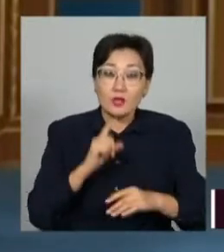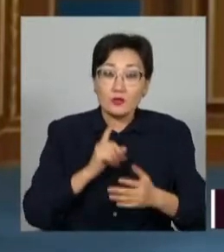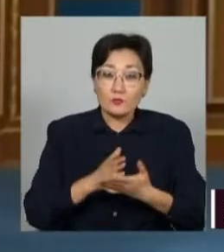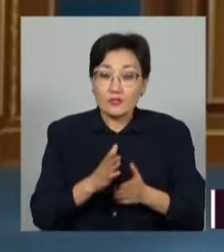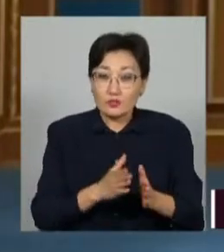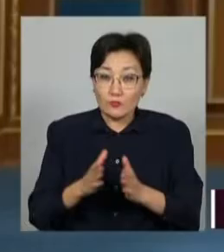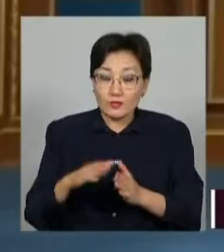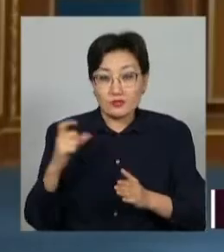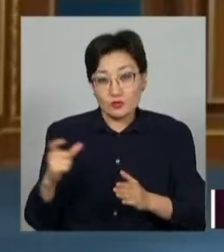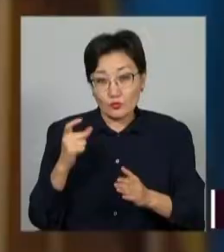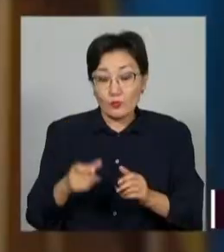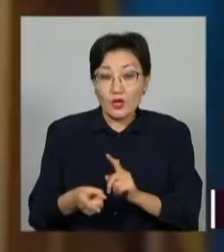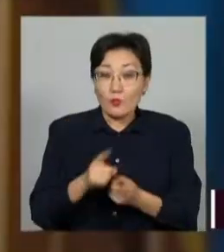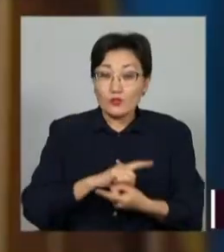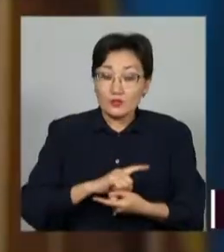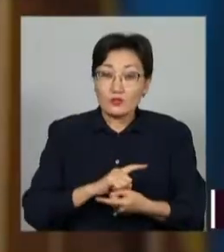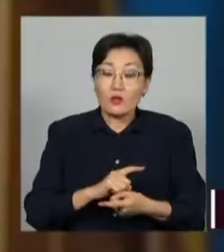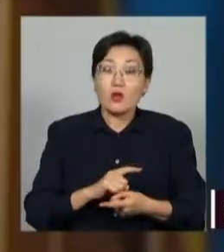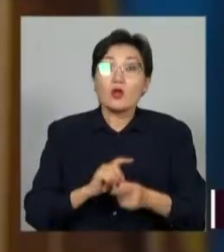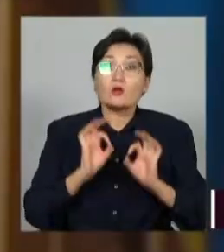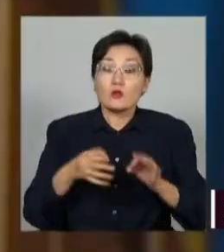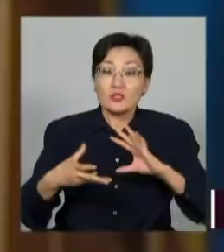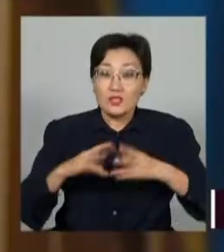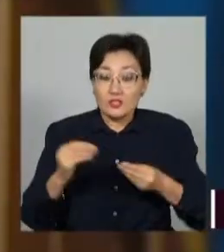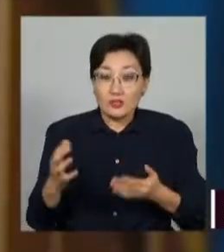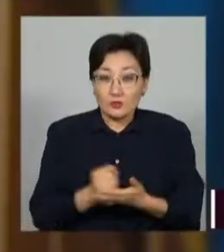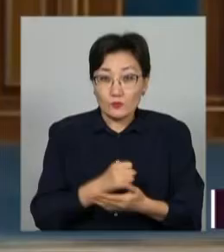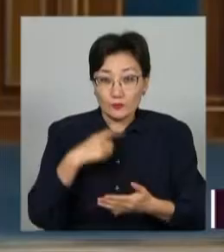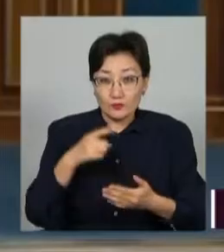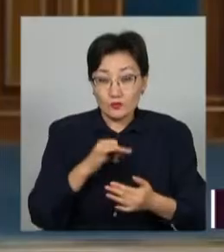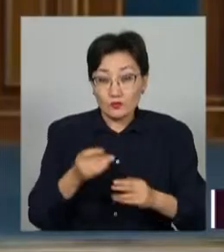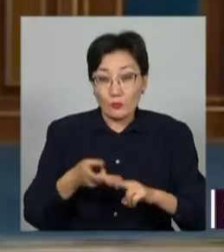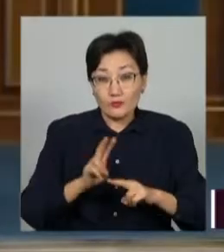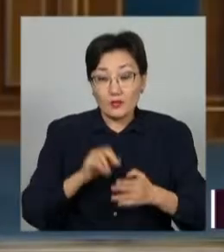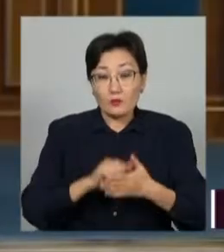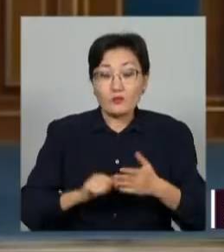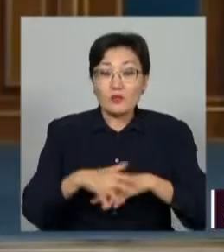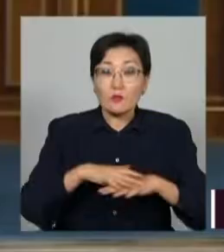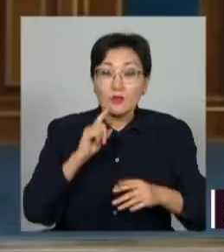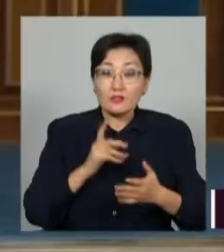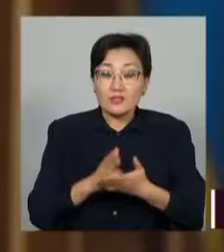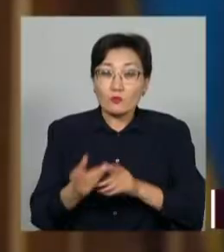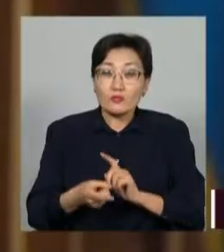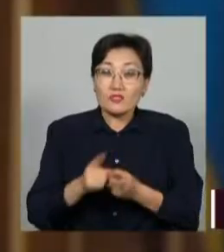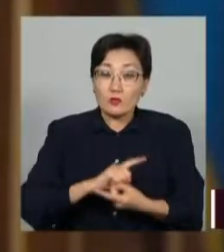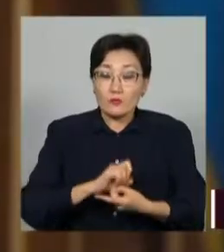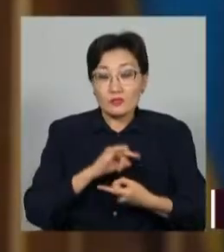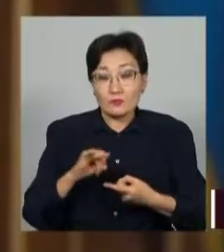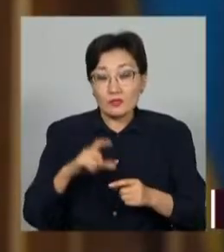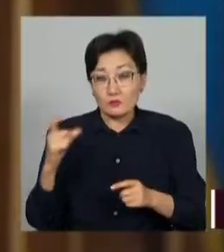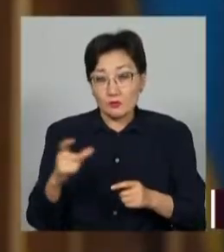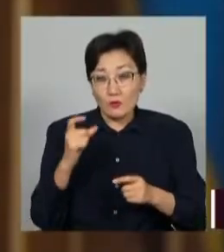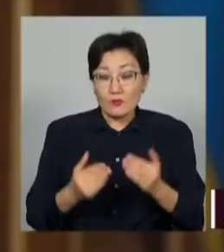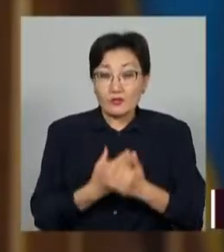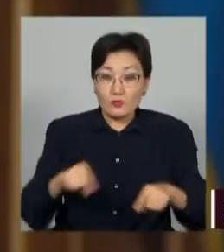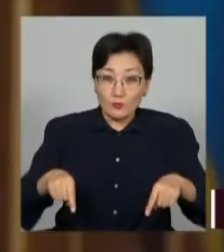жүйені және экономиканы өзгертудегі оң нәтижелерге қол жеткізу екенін айтты. Сол себепті де қоғамды саяси трансформациялаумен және экономикалық